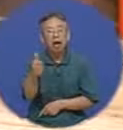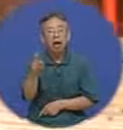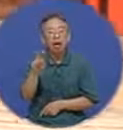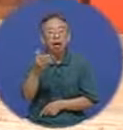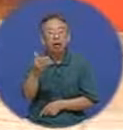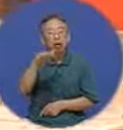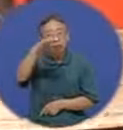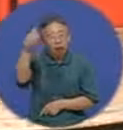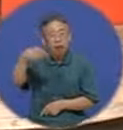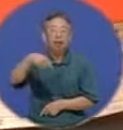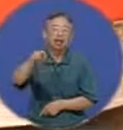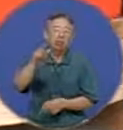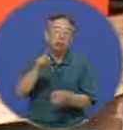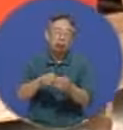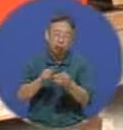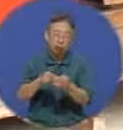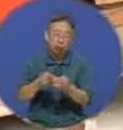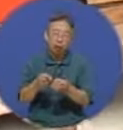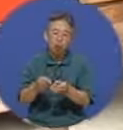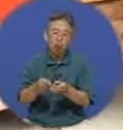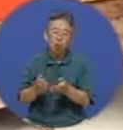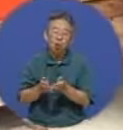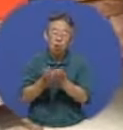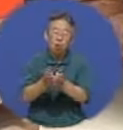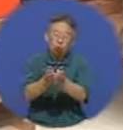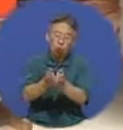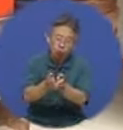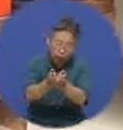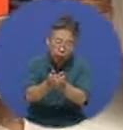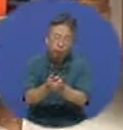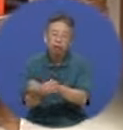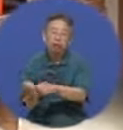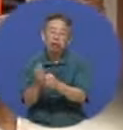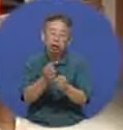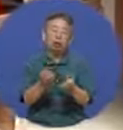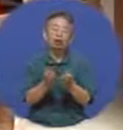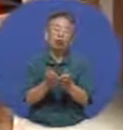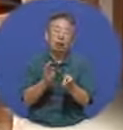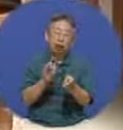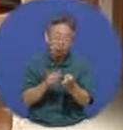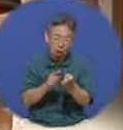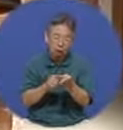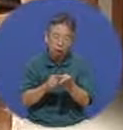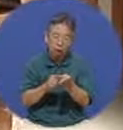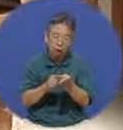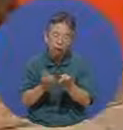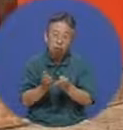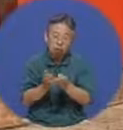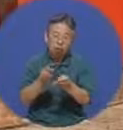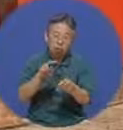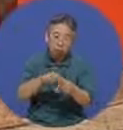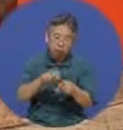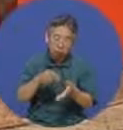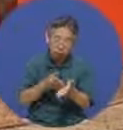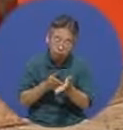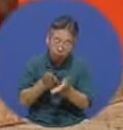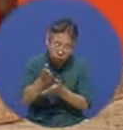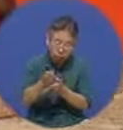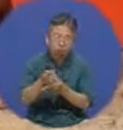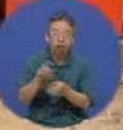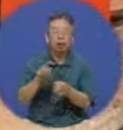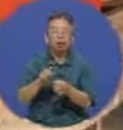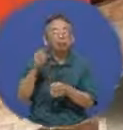旅立つもので、境内には復元された渡海船や25人の渡海商人を供養する記念碑があ